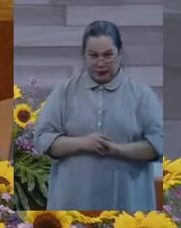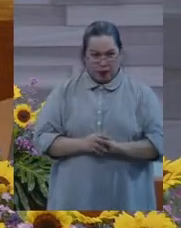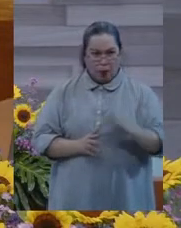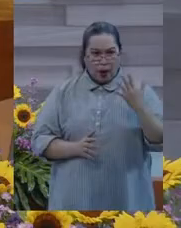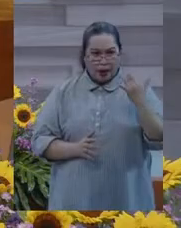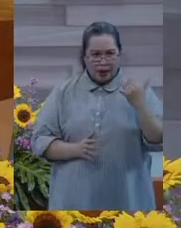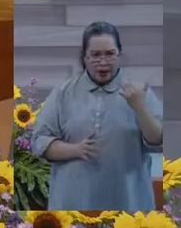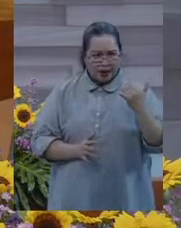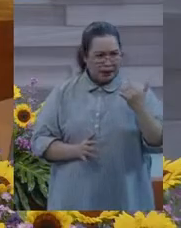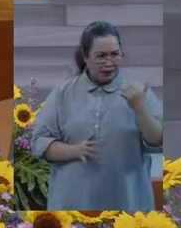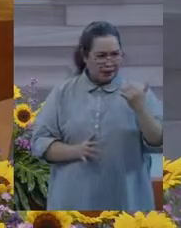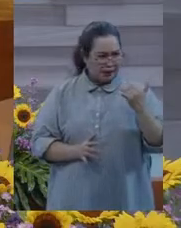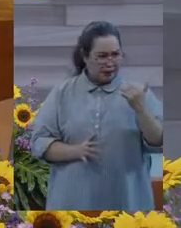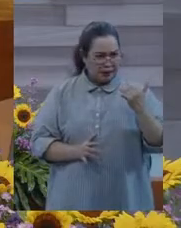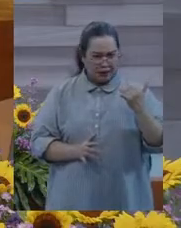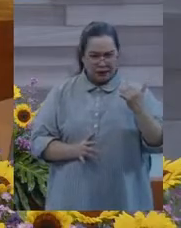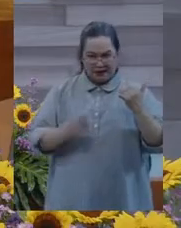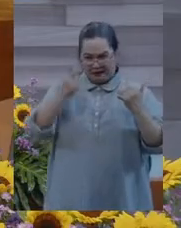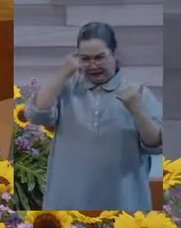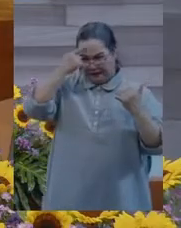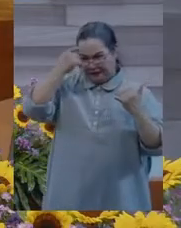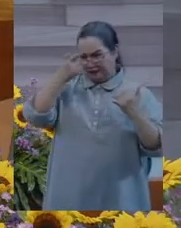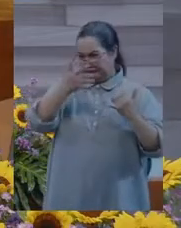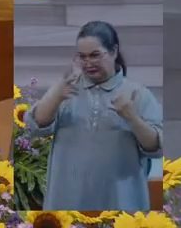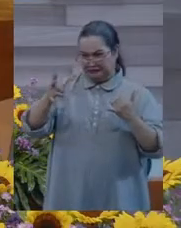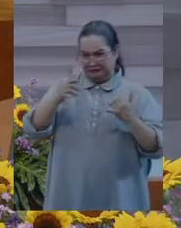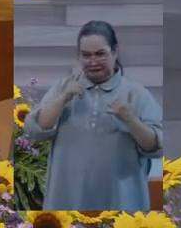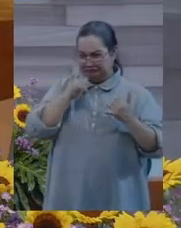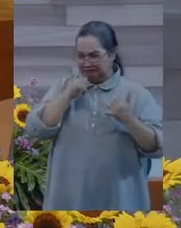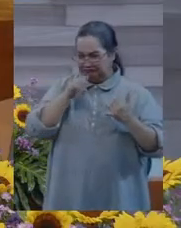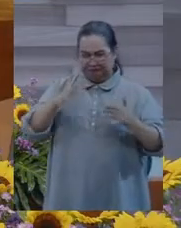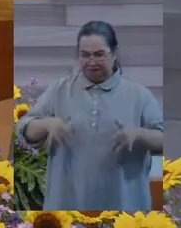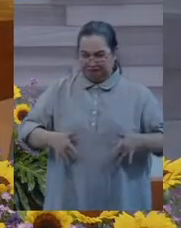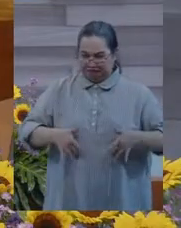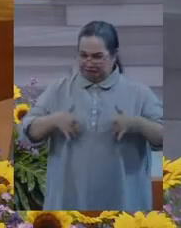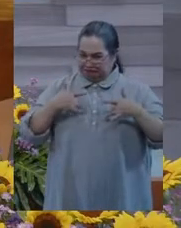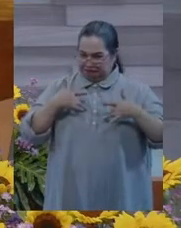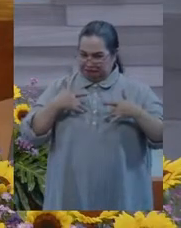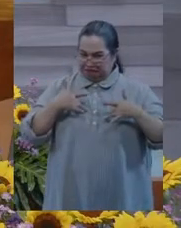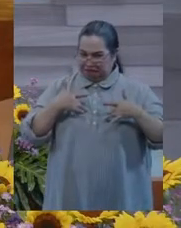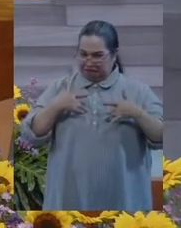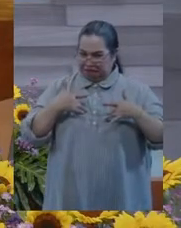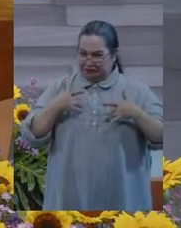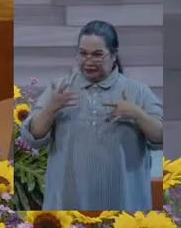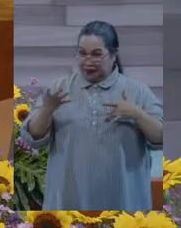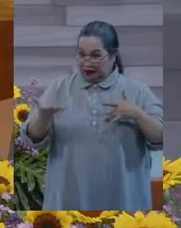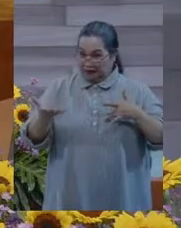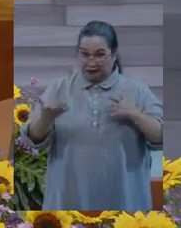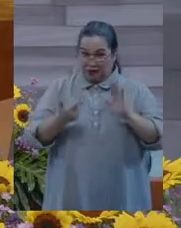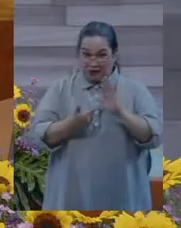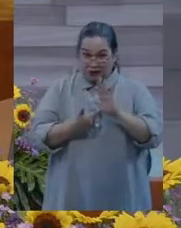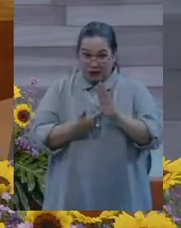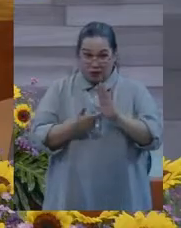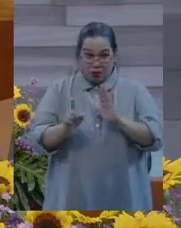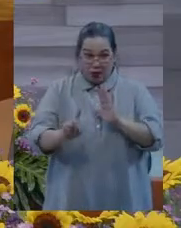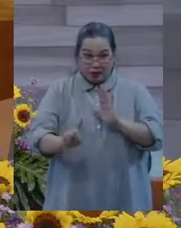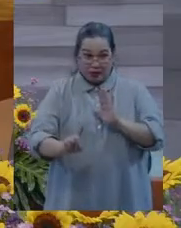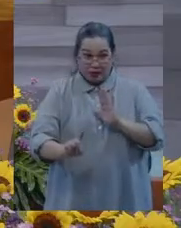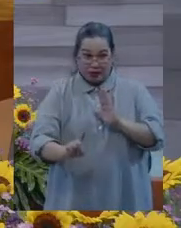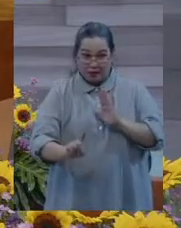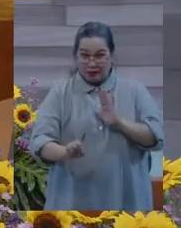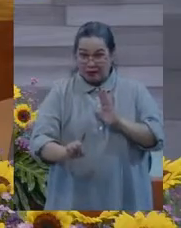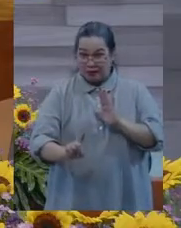Bakit? Sabi kasi dito, for they walked. Sila ay namuhay. For they walked